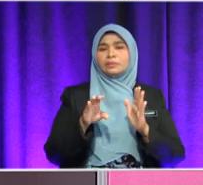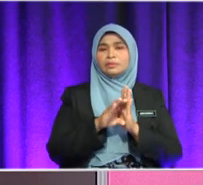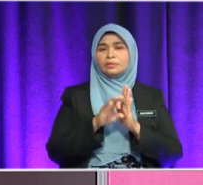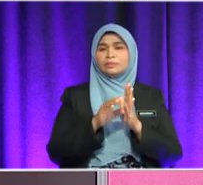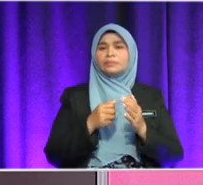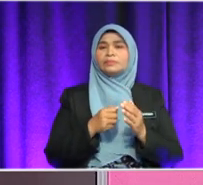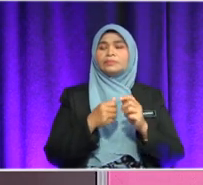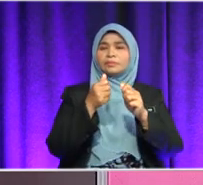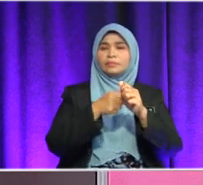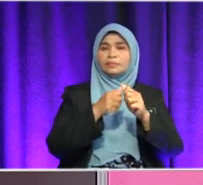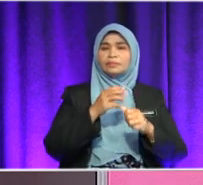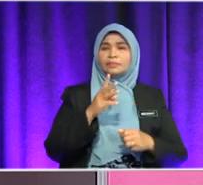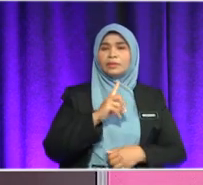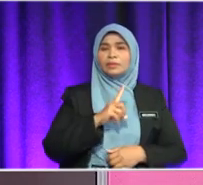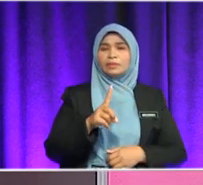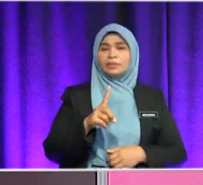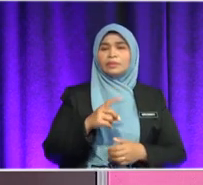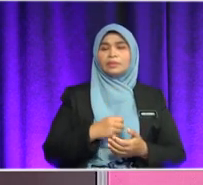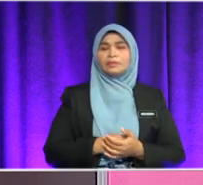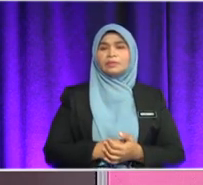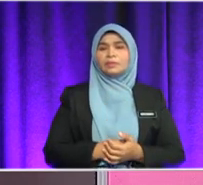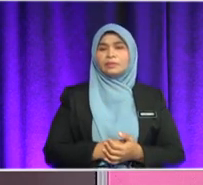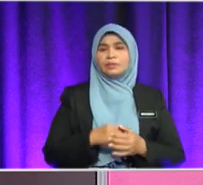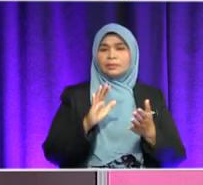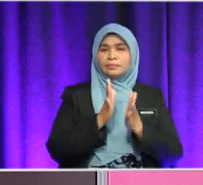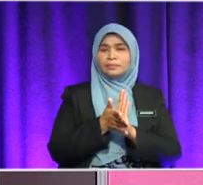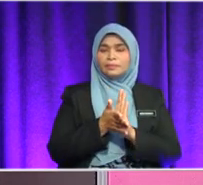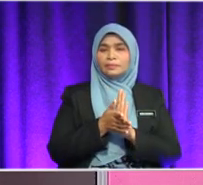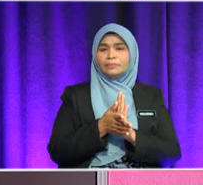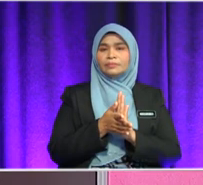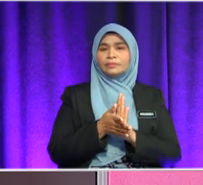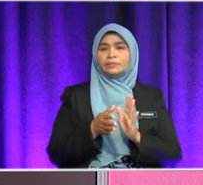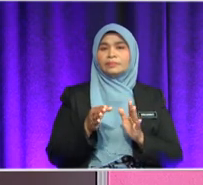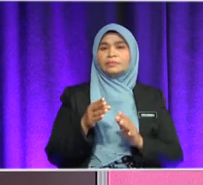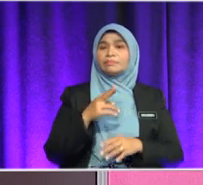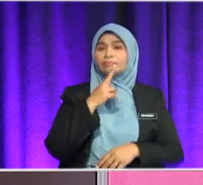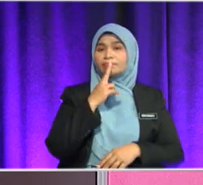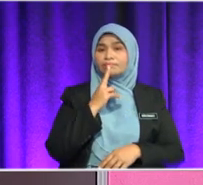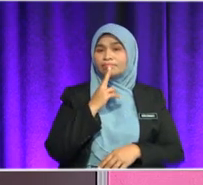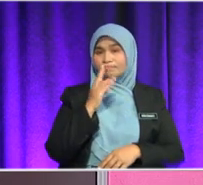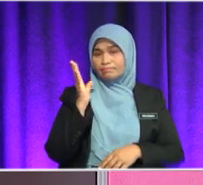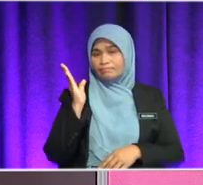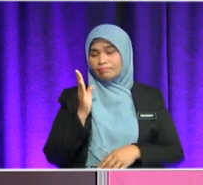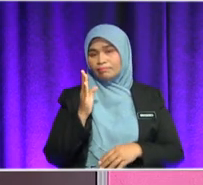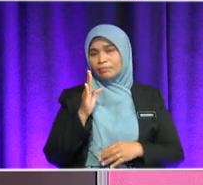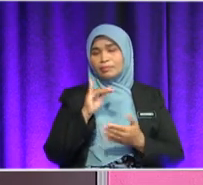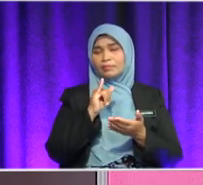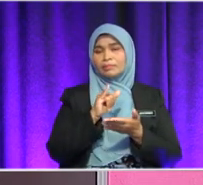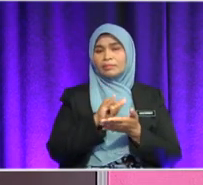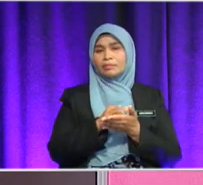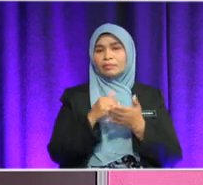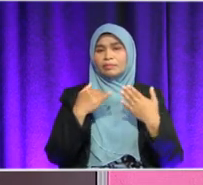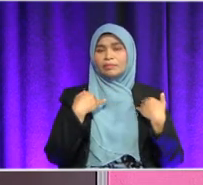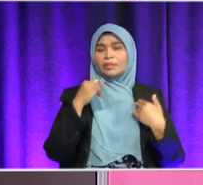Oke selepas isi dia ada huraian ini uraian yang mewah-megah nih ini adalah isi